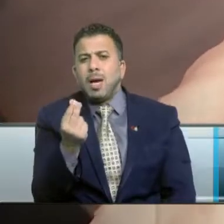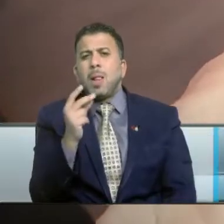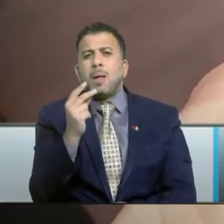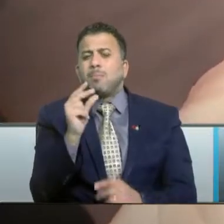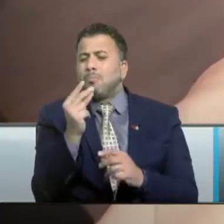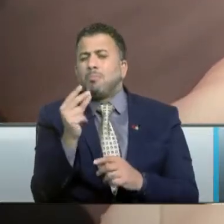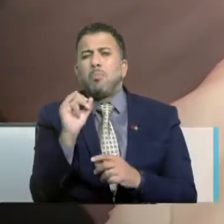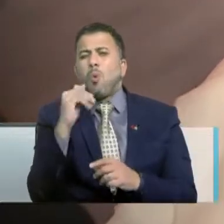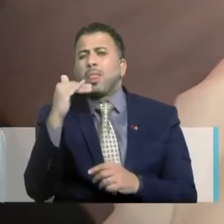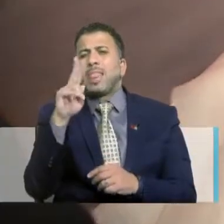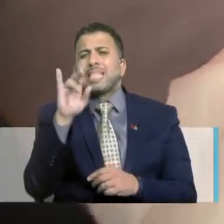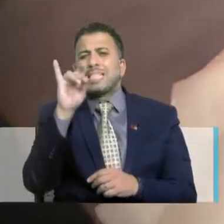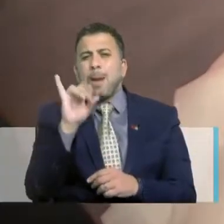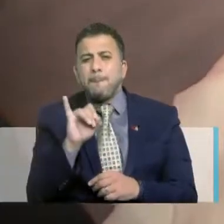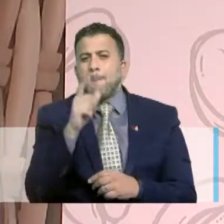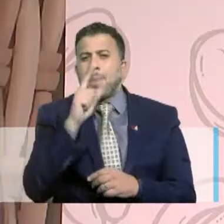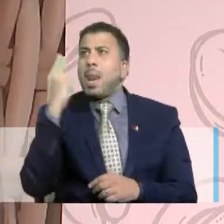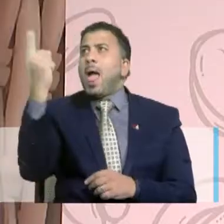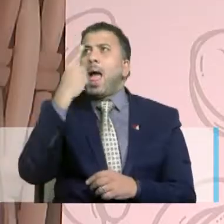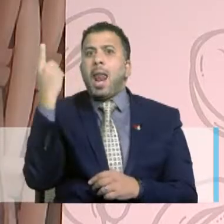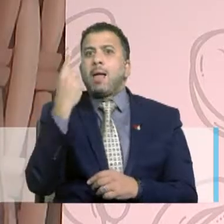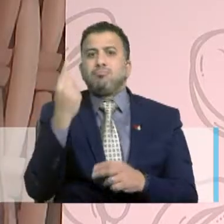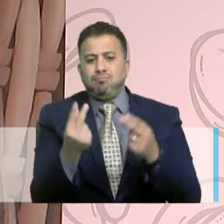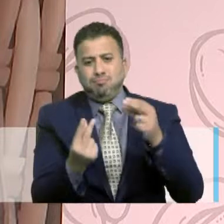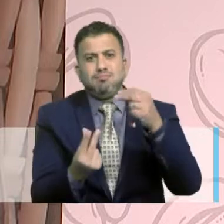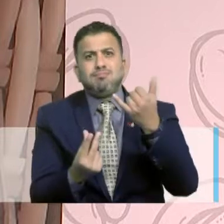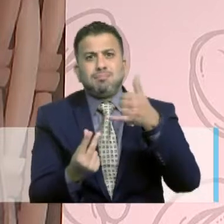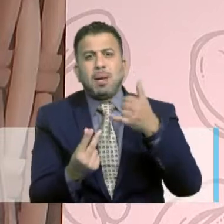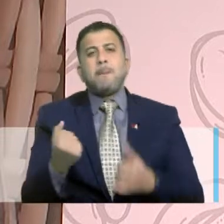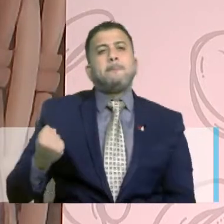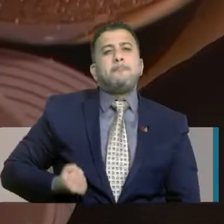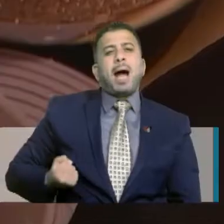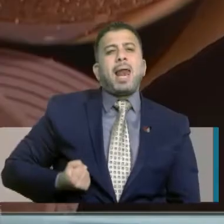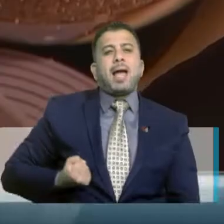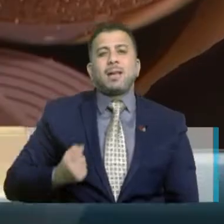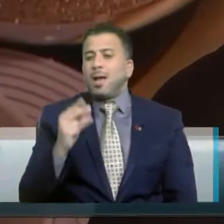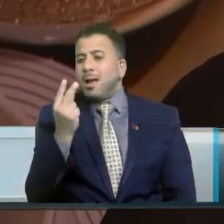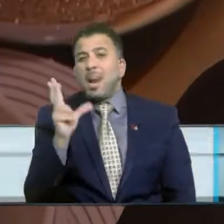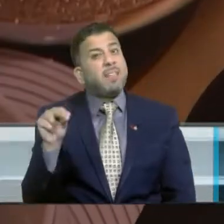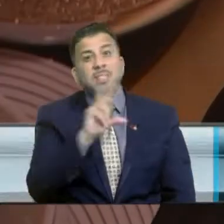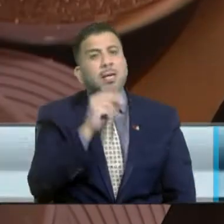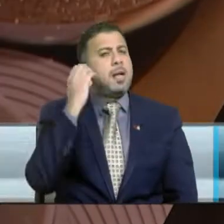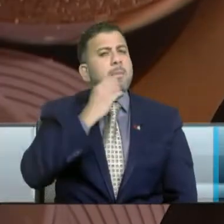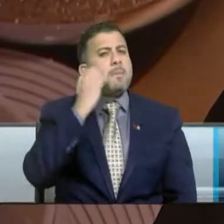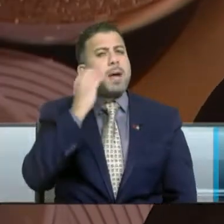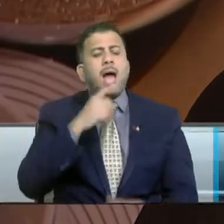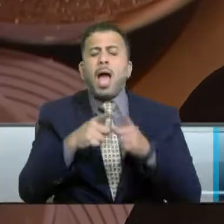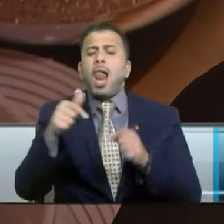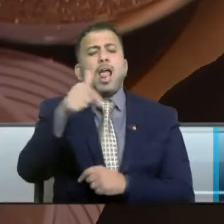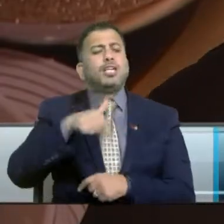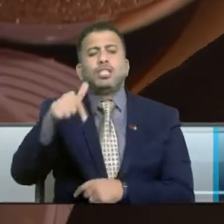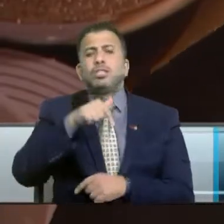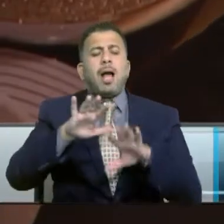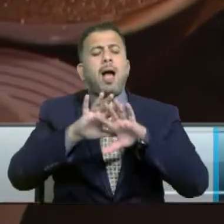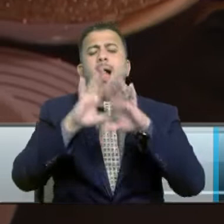المختصة هي ما يطمح اليه العالم كامل. القهوة البحرينية ما تختلف عن القهوة الإماراتية او القهوة الخليجية